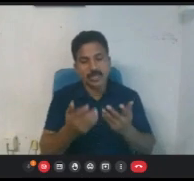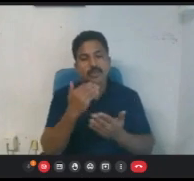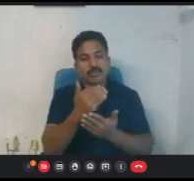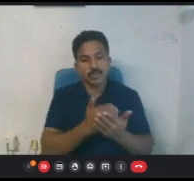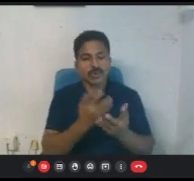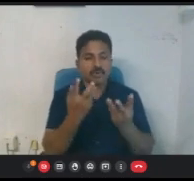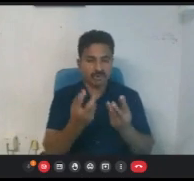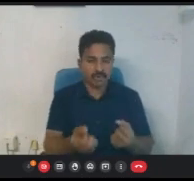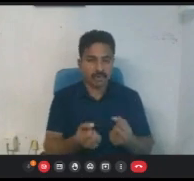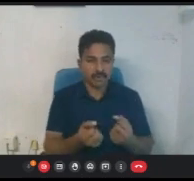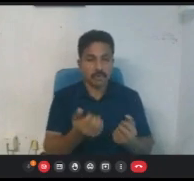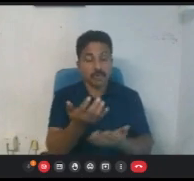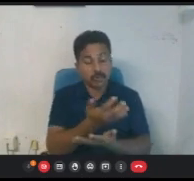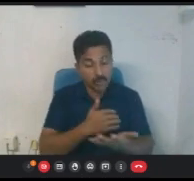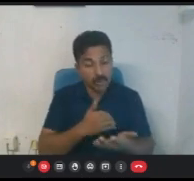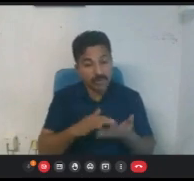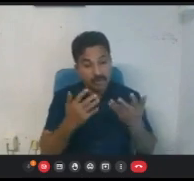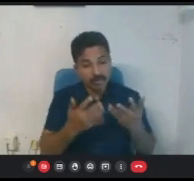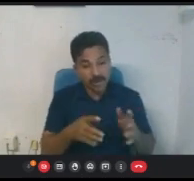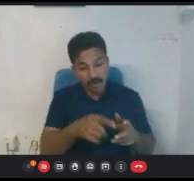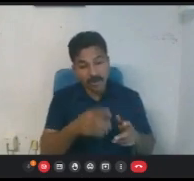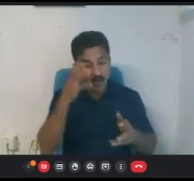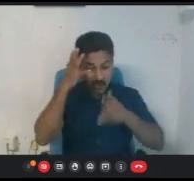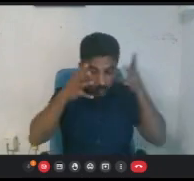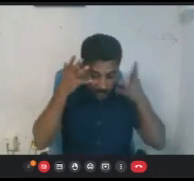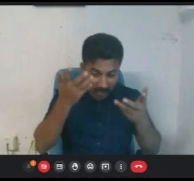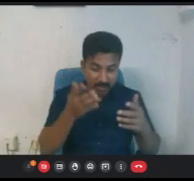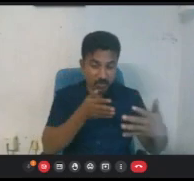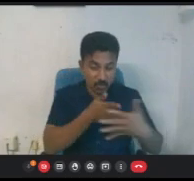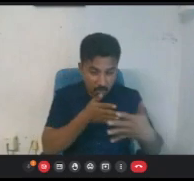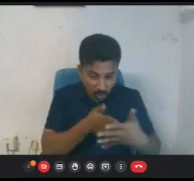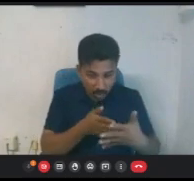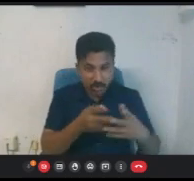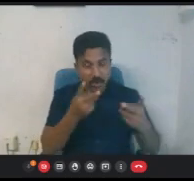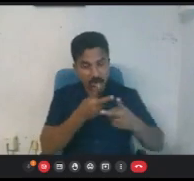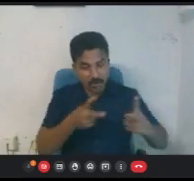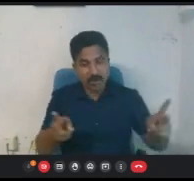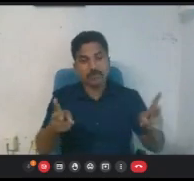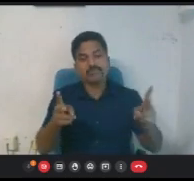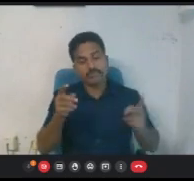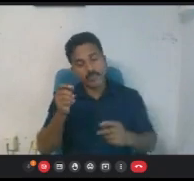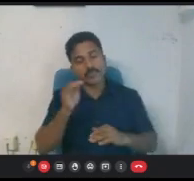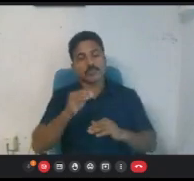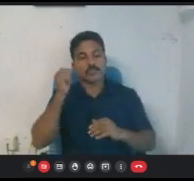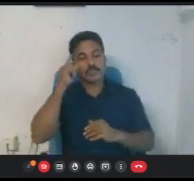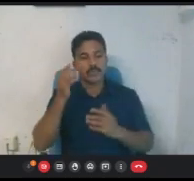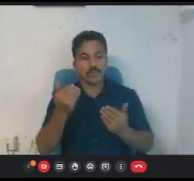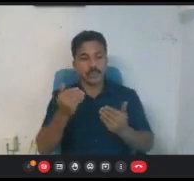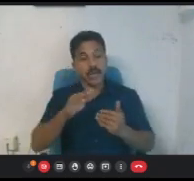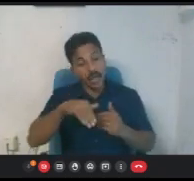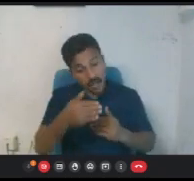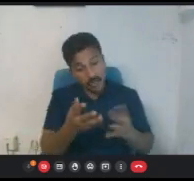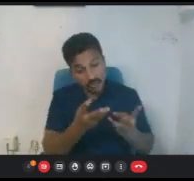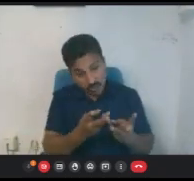സംഘടിപ്പിച്ചു കഴിയുമ്പോൾ അവരുടെ അവർക്കുള്ള ആശങ്കകളും അവർക്കുള്ള ബുദ്ധിമുട്ടുകളും പ്രയാസങ്ങളും ഒക്കെ എന്താണെന്ന് മനസ്സിലാക്കാനും അത്